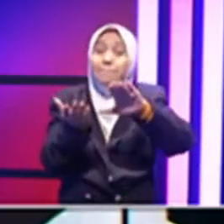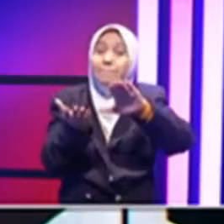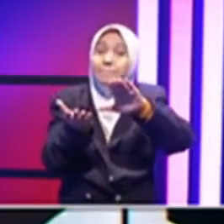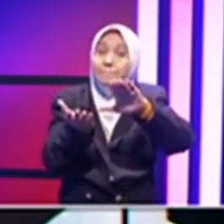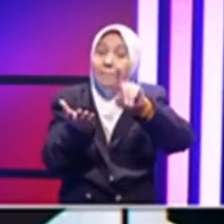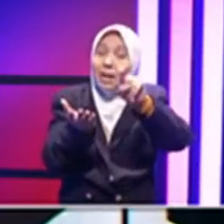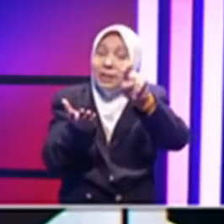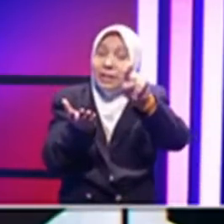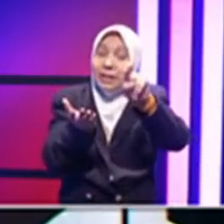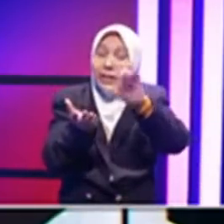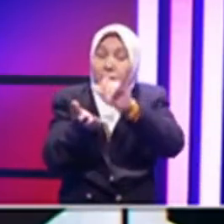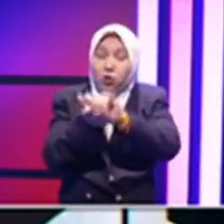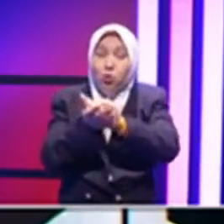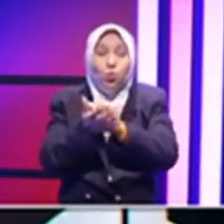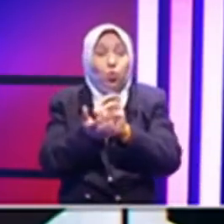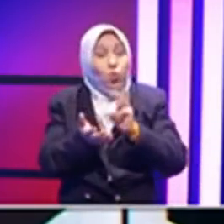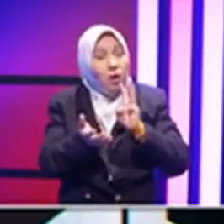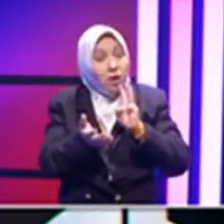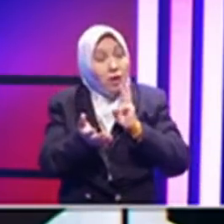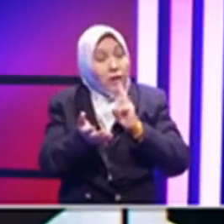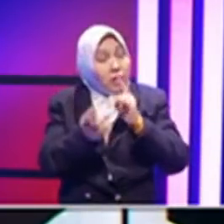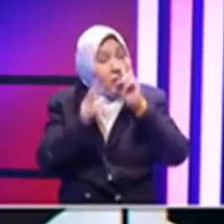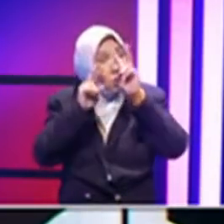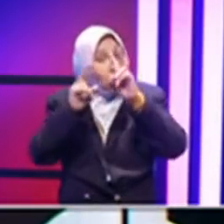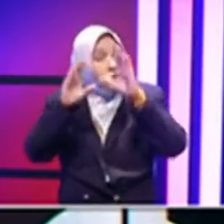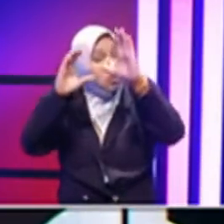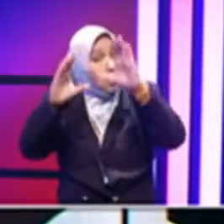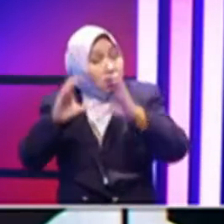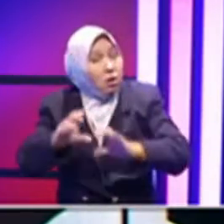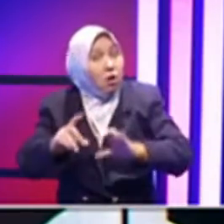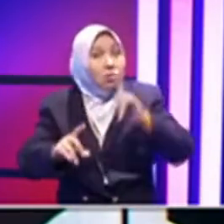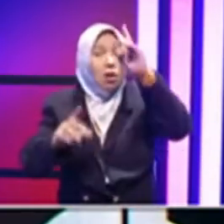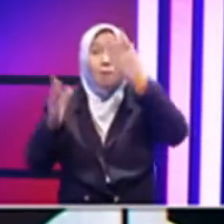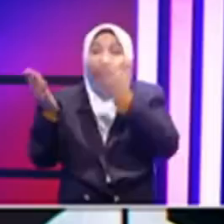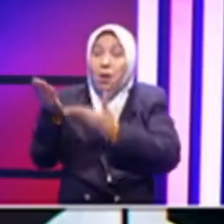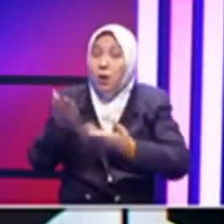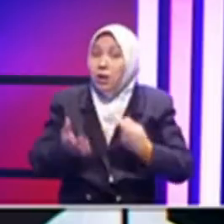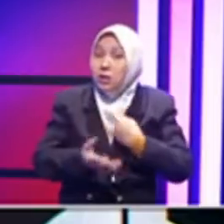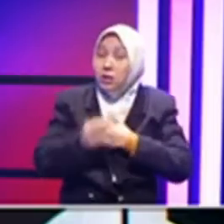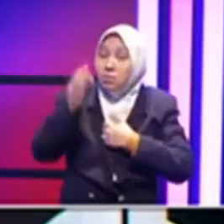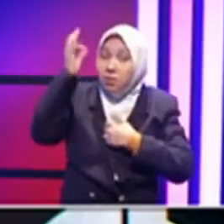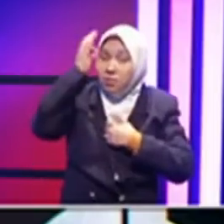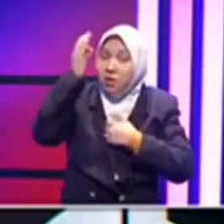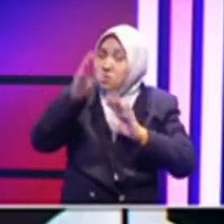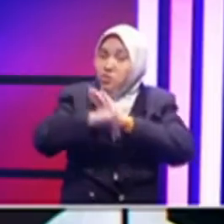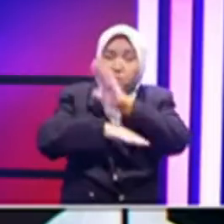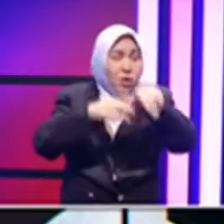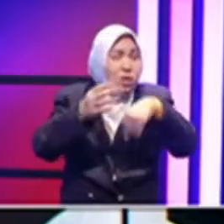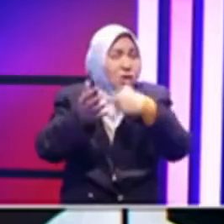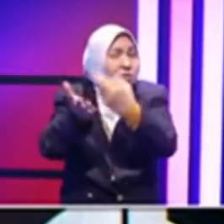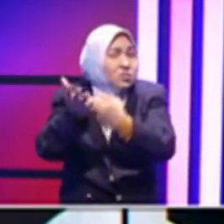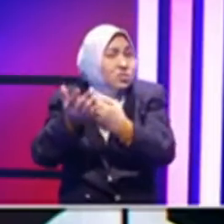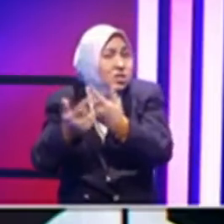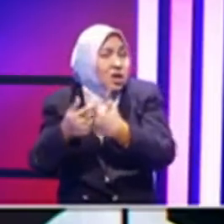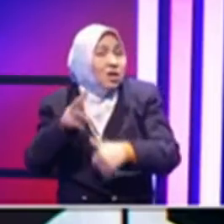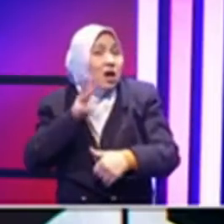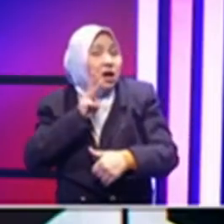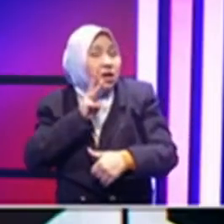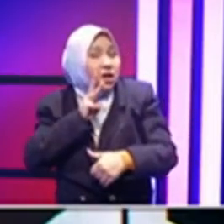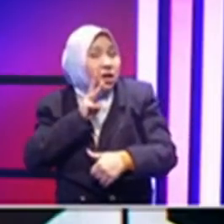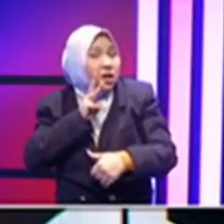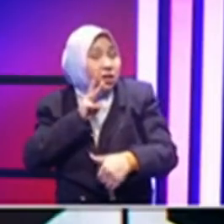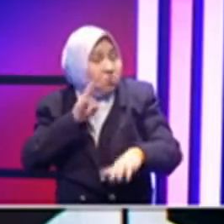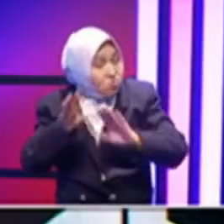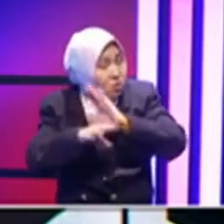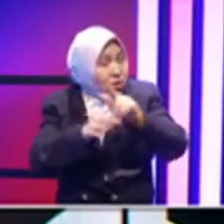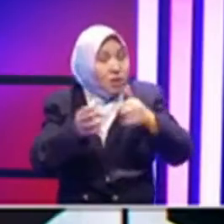kemudian kadzalikal khuruj, tengok cara Allah bawa kita berfikir Ustaz, ya. Satu, ini semua rezeki daripada air, rezeki satu,